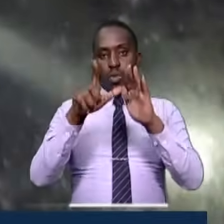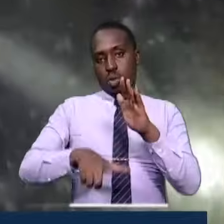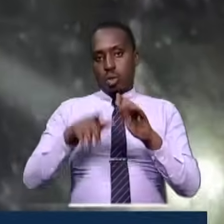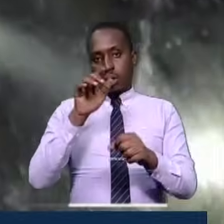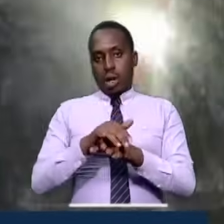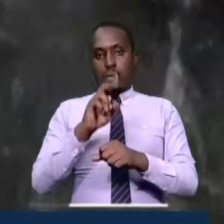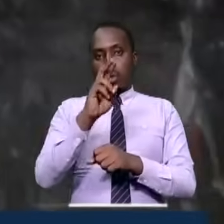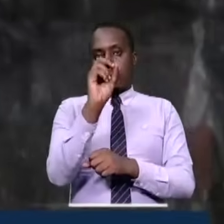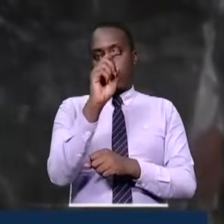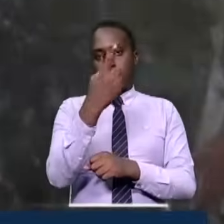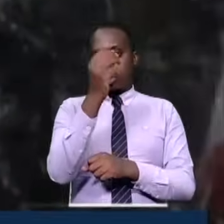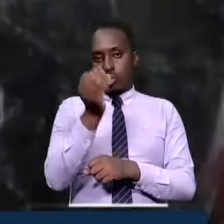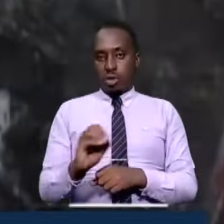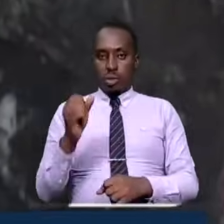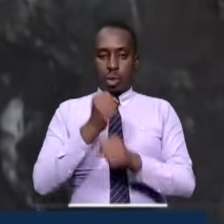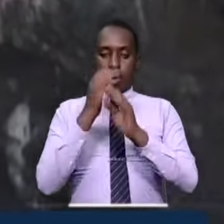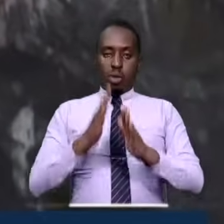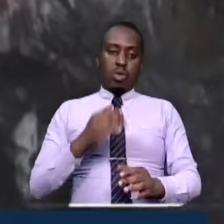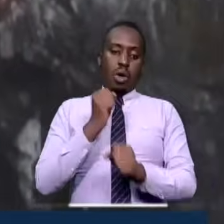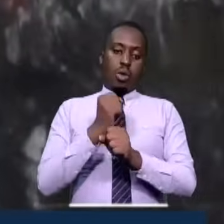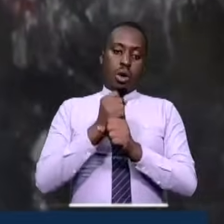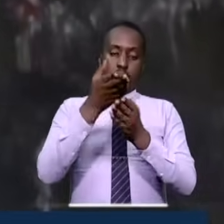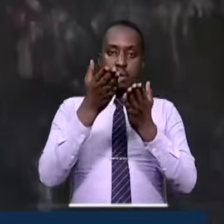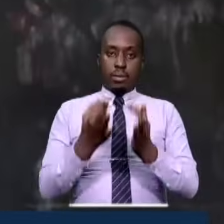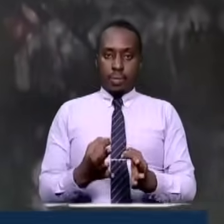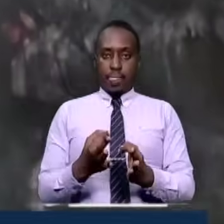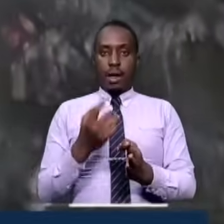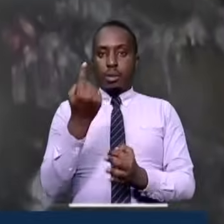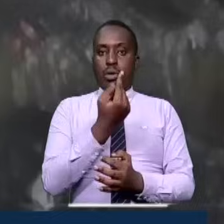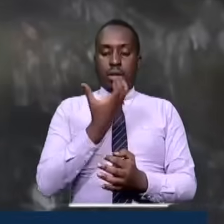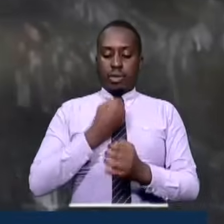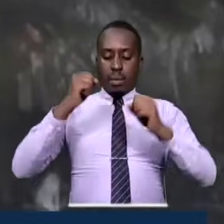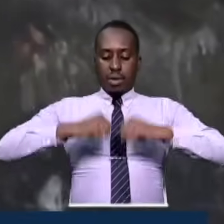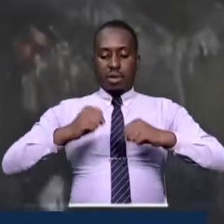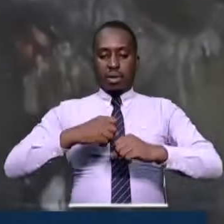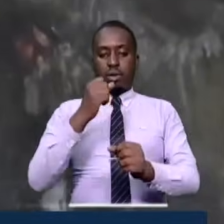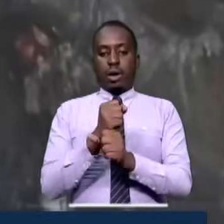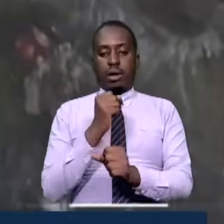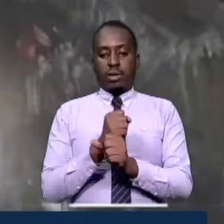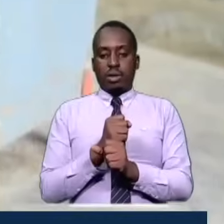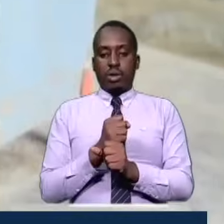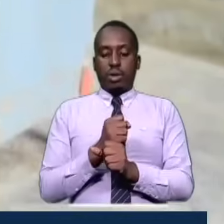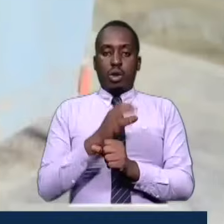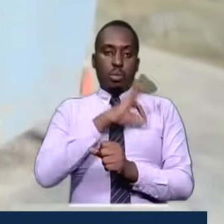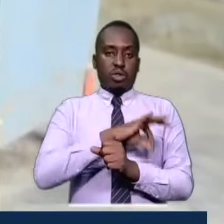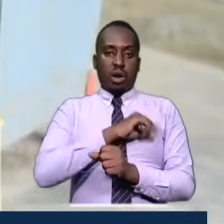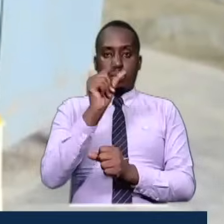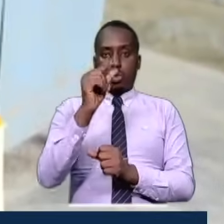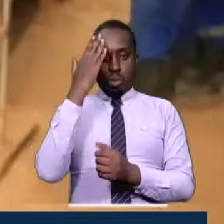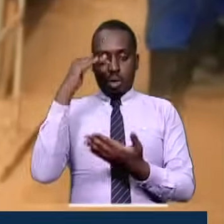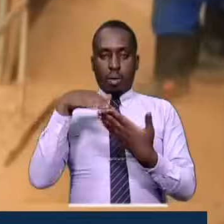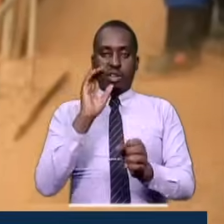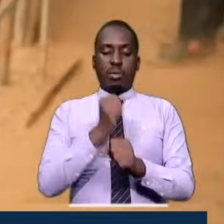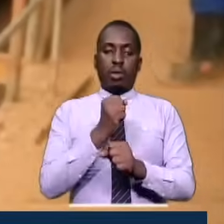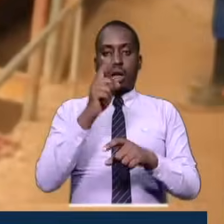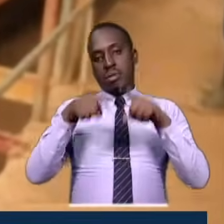nk'aho 21% by'abakozi bakora mu bucukuzi ari bo gusa bafite amasezerano y'akazi. Umushahara muto kuko abenshi cyane ari